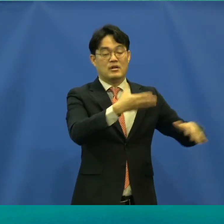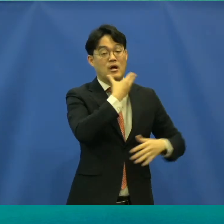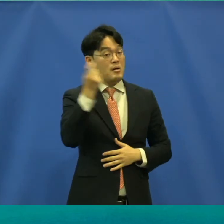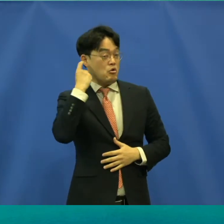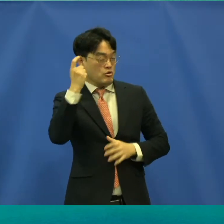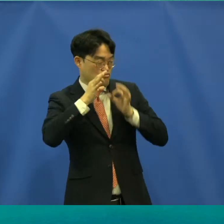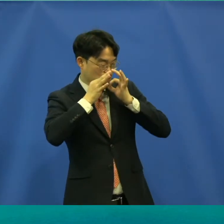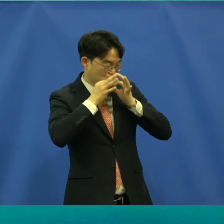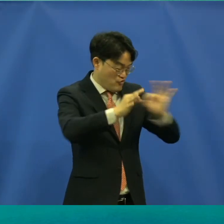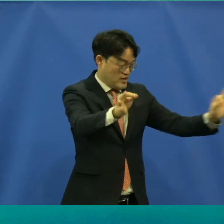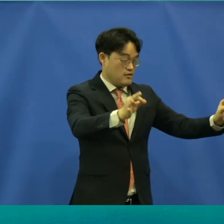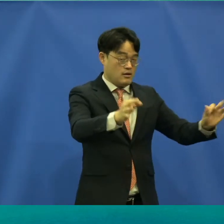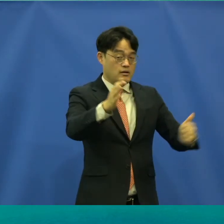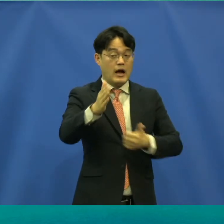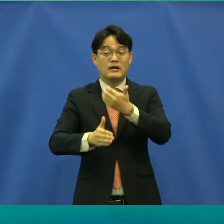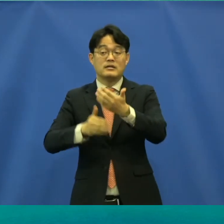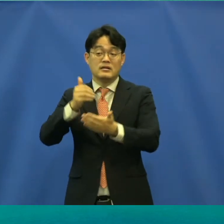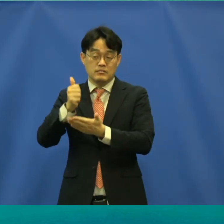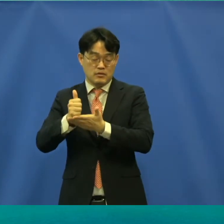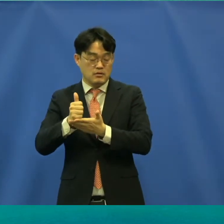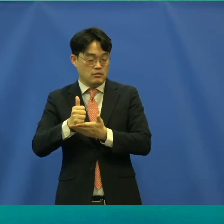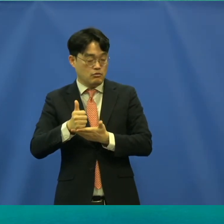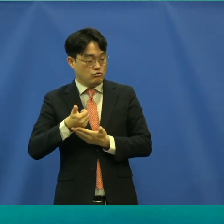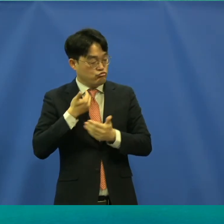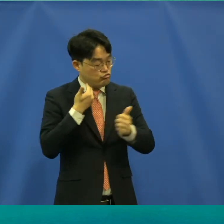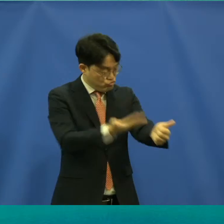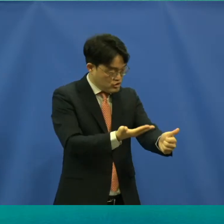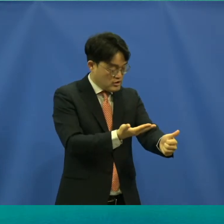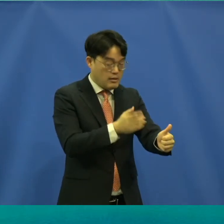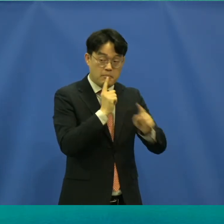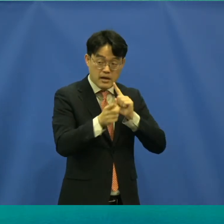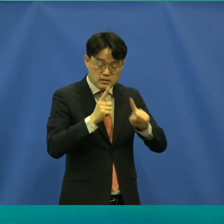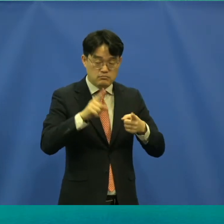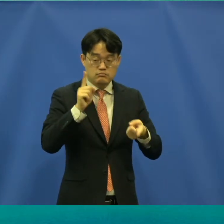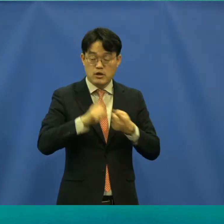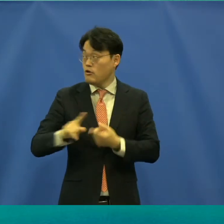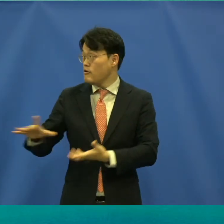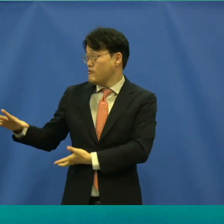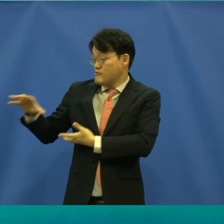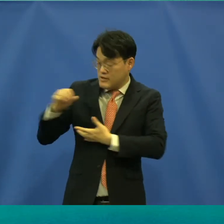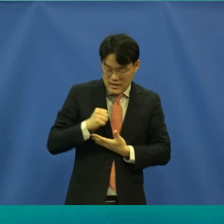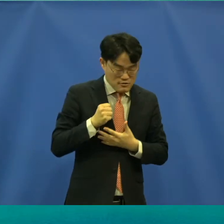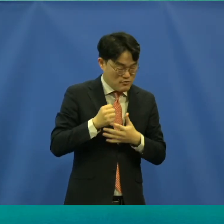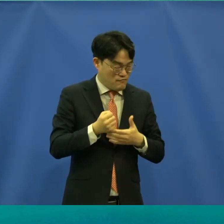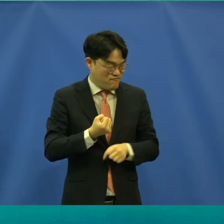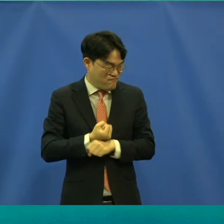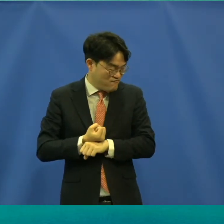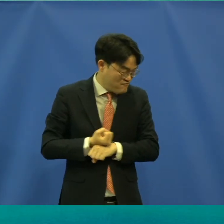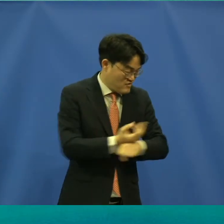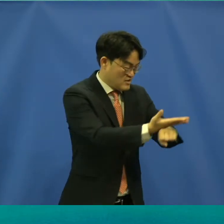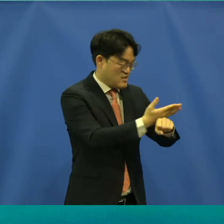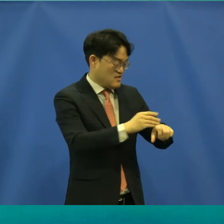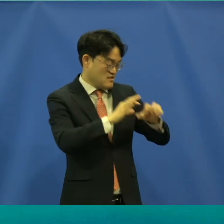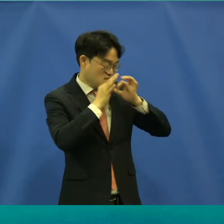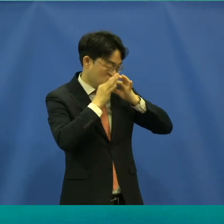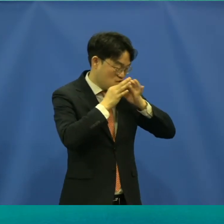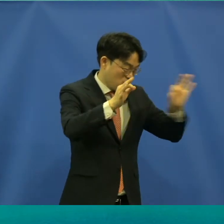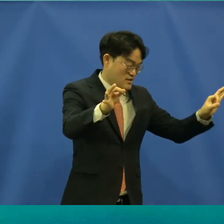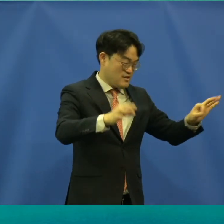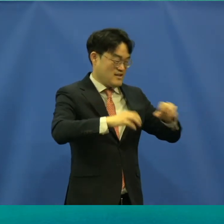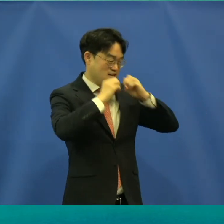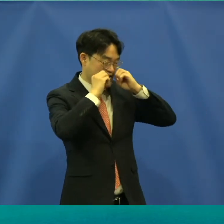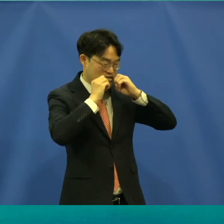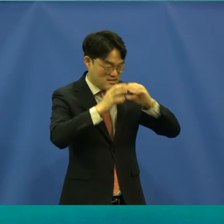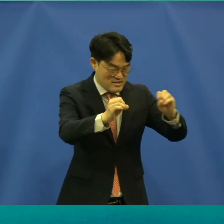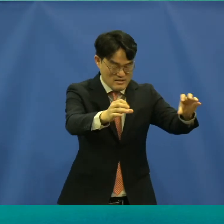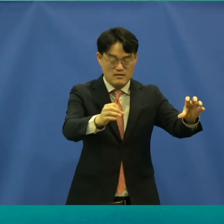받은 게 있는 사람은 외쳐야 돼요, 여러분. 누가 말하는 것입니까? 누가 전하는 것입니까?